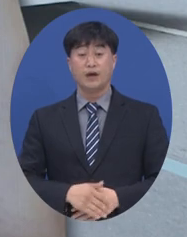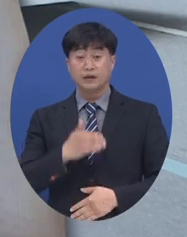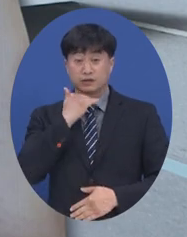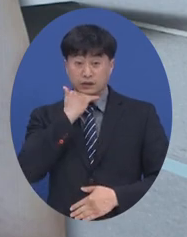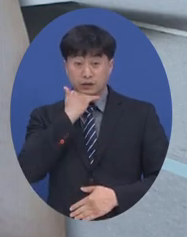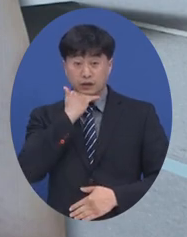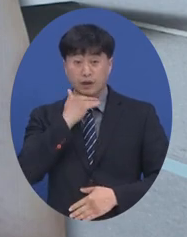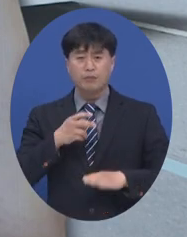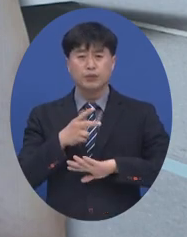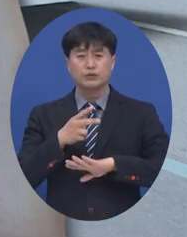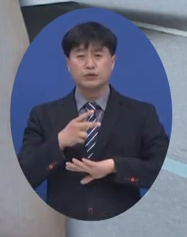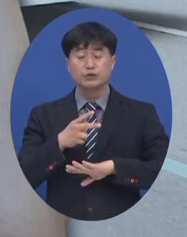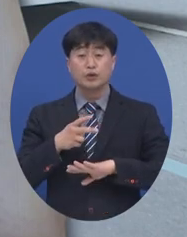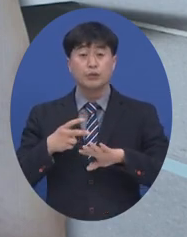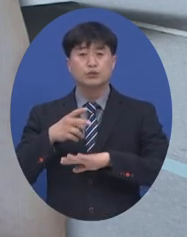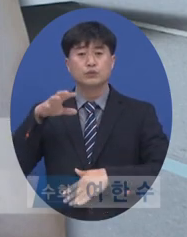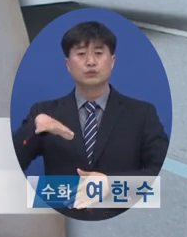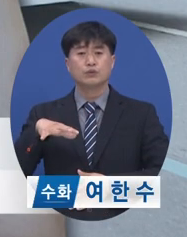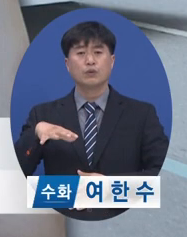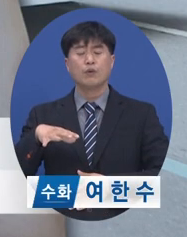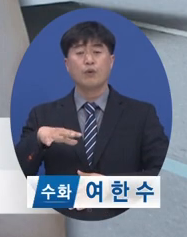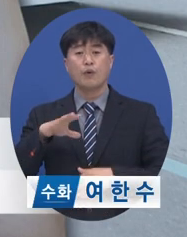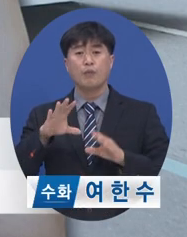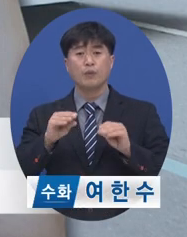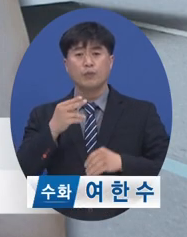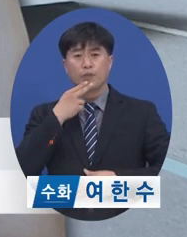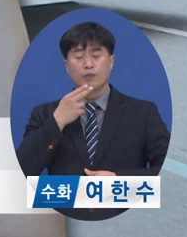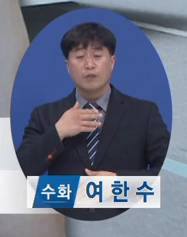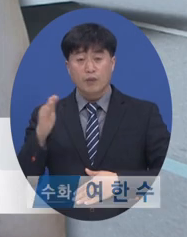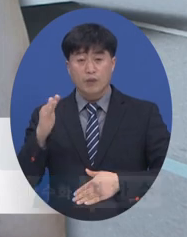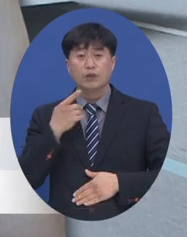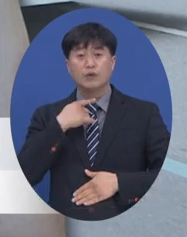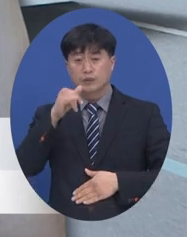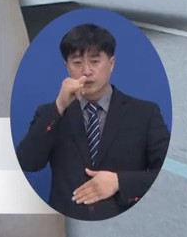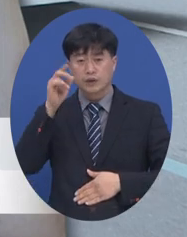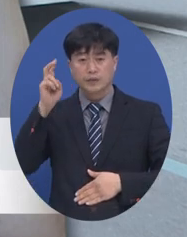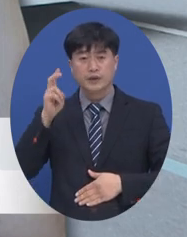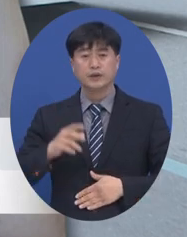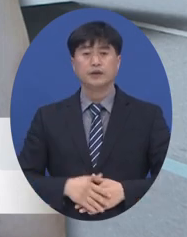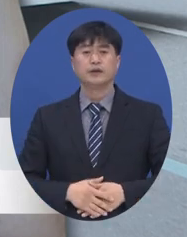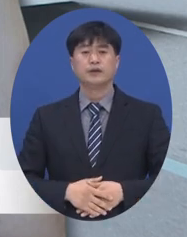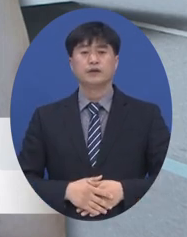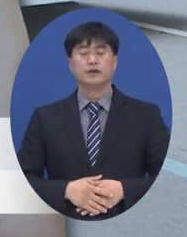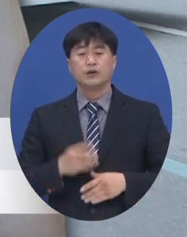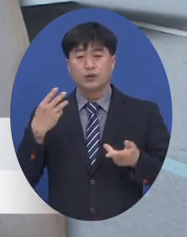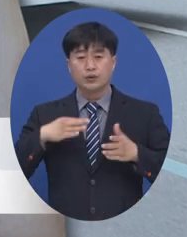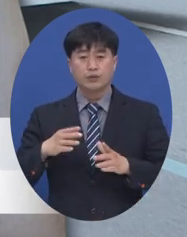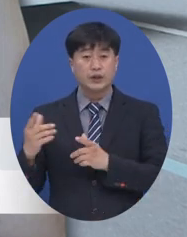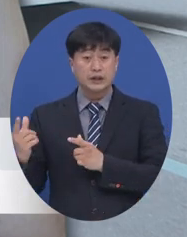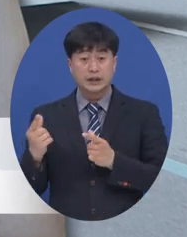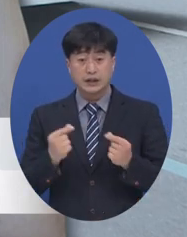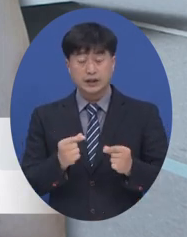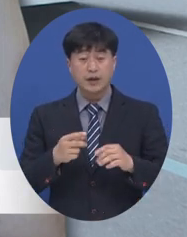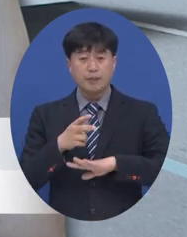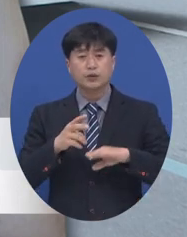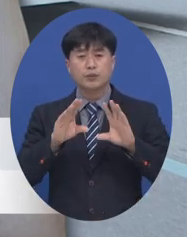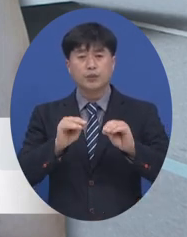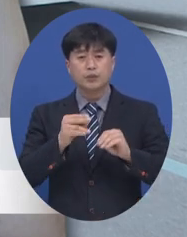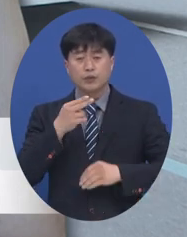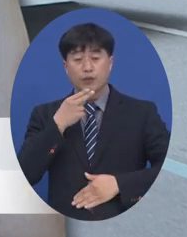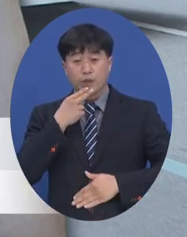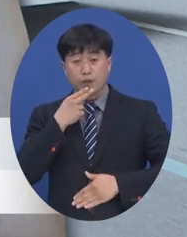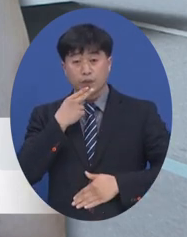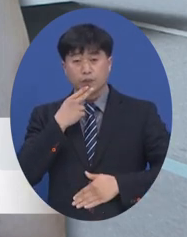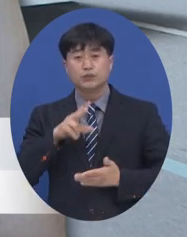기다리던 버스가 정류소를 지나쳐버리는 무정차 경험 한 번쯤 있으실 텐데요. 경기도가 이런 버스 무정차 문제를